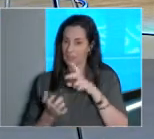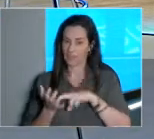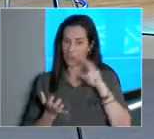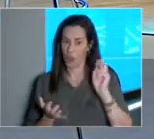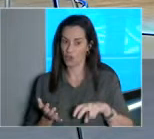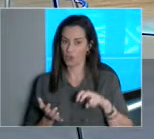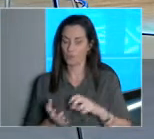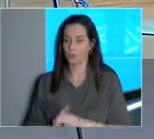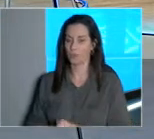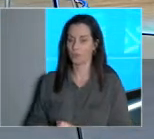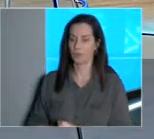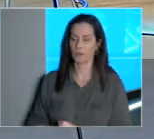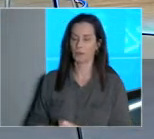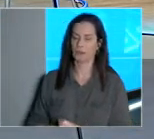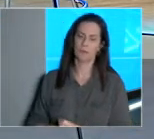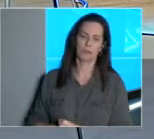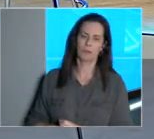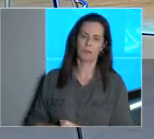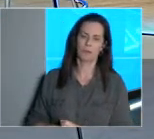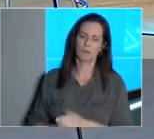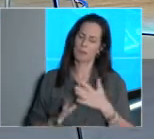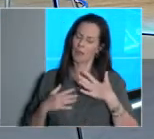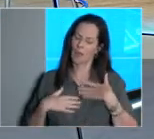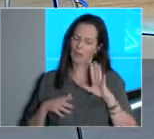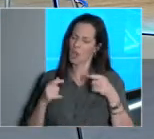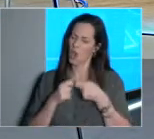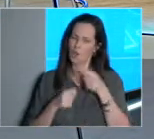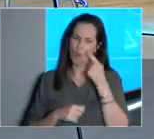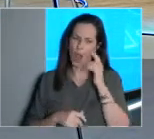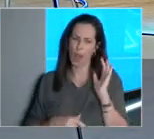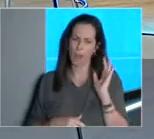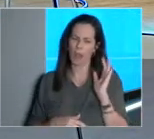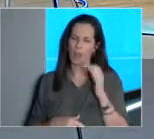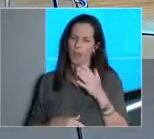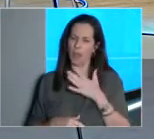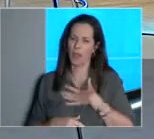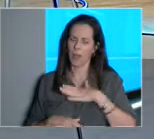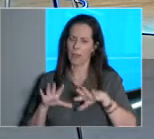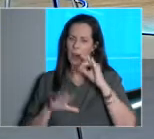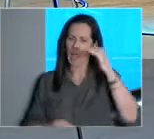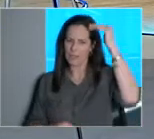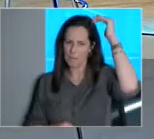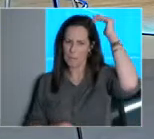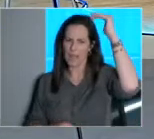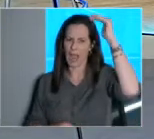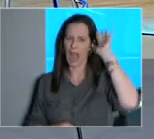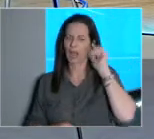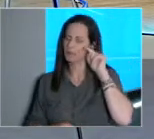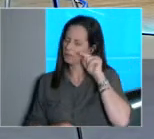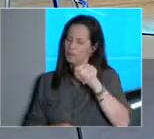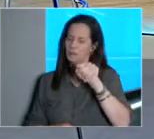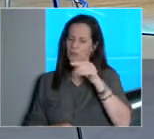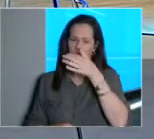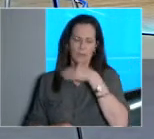לפרוש? אני לא היועצת האסטרטגית של אהוד ברק. אני בחרתי בבני גנץ כמישהו שהלכתי אחריו